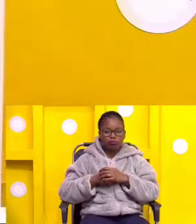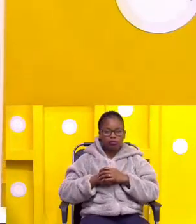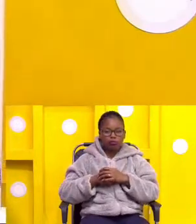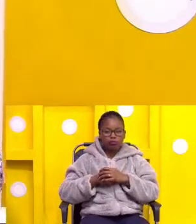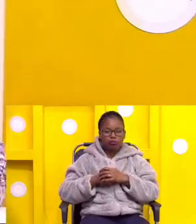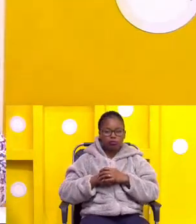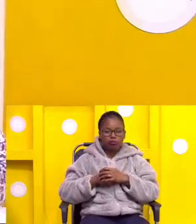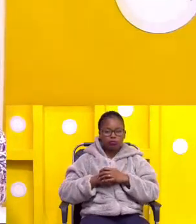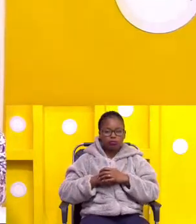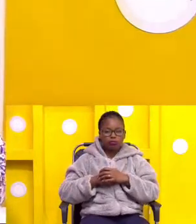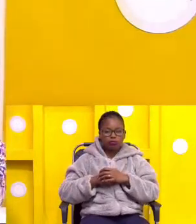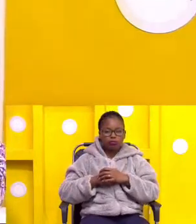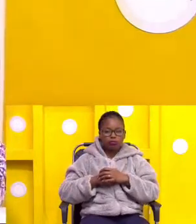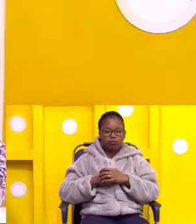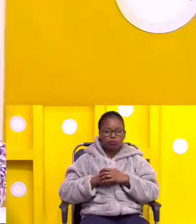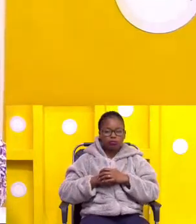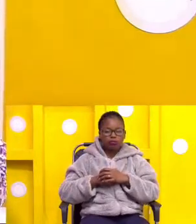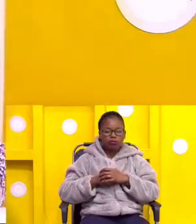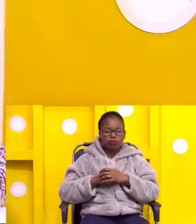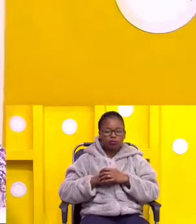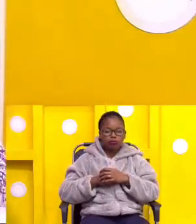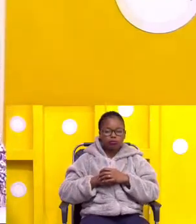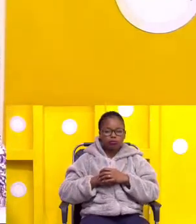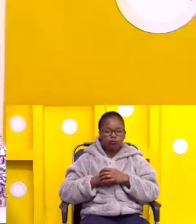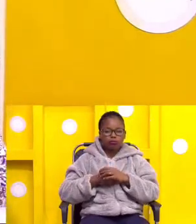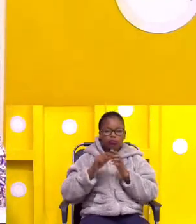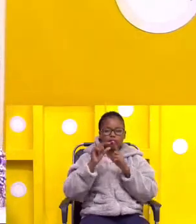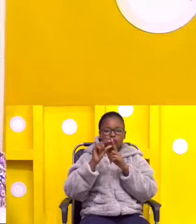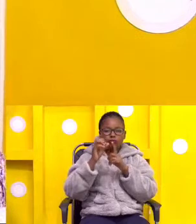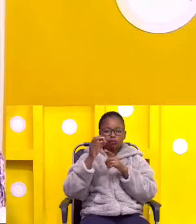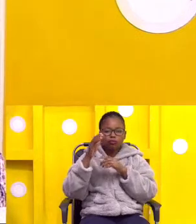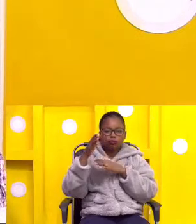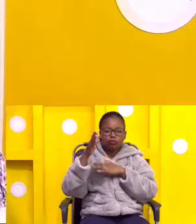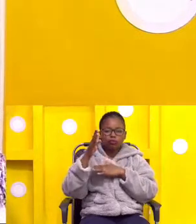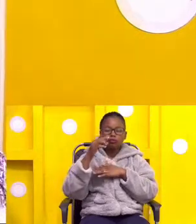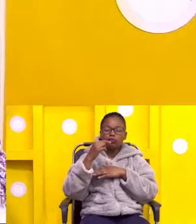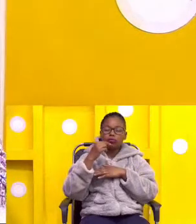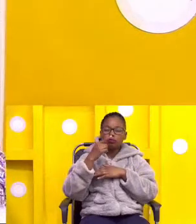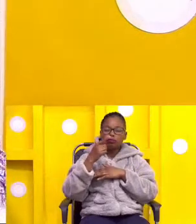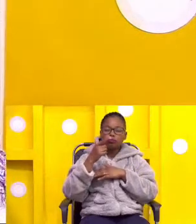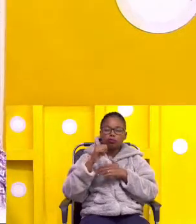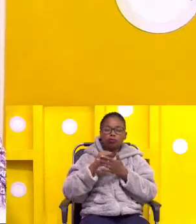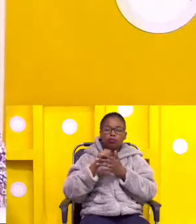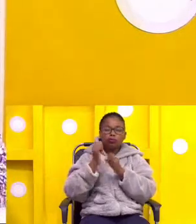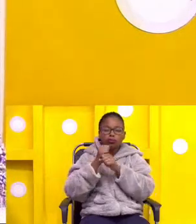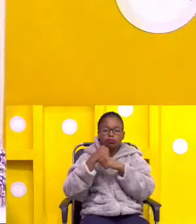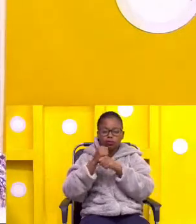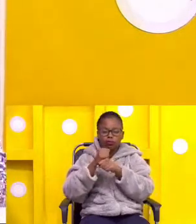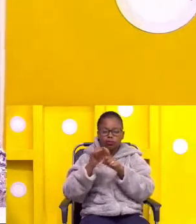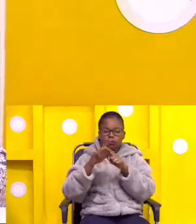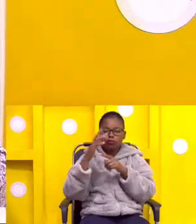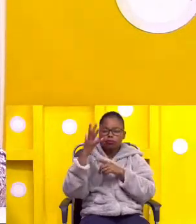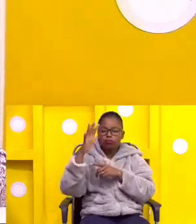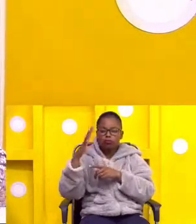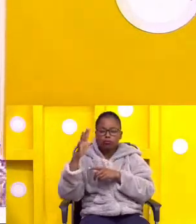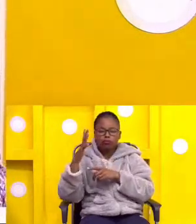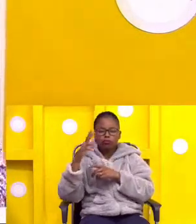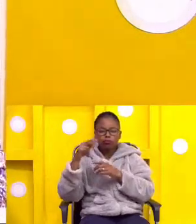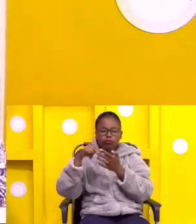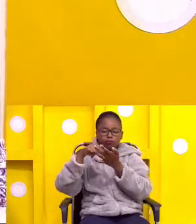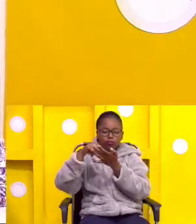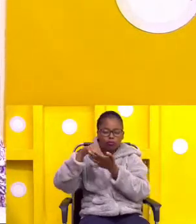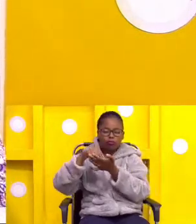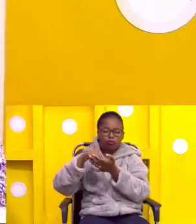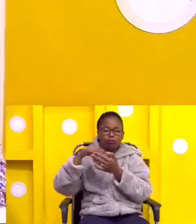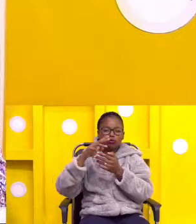Mudo wiho kete mudo. Chigo kia kai kiro yiga nengu koro agatwika otaka mute ke ngangeti ya weru ini.